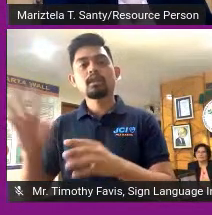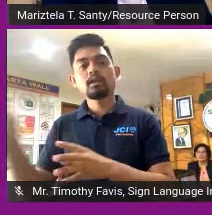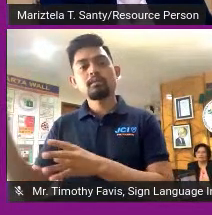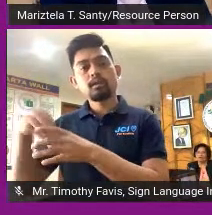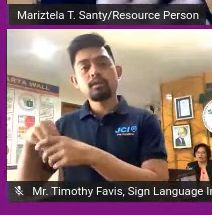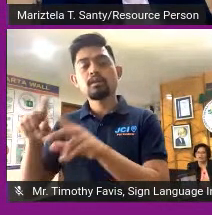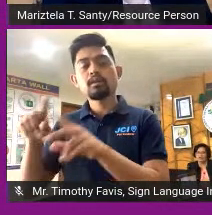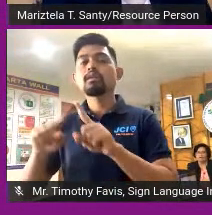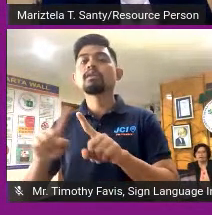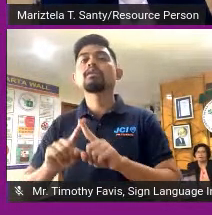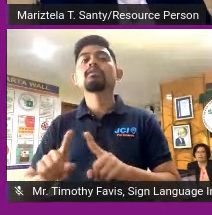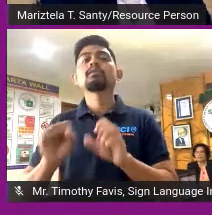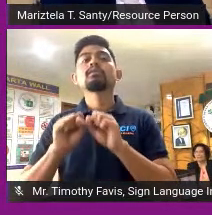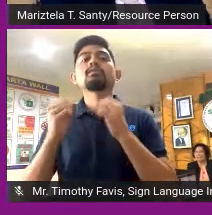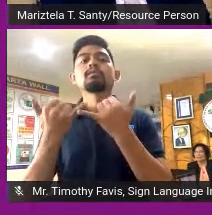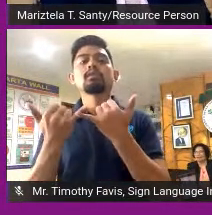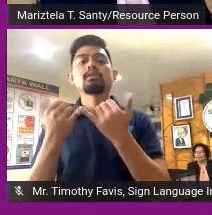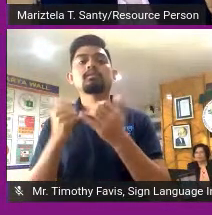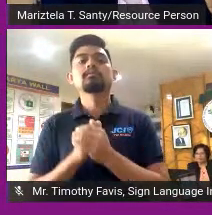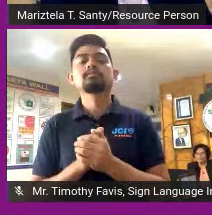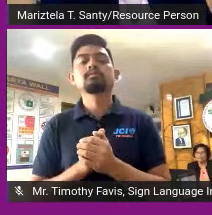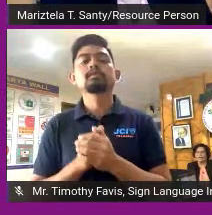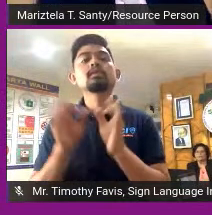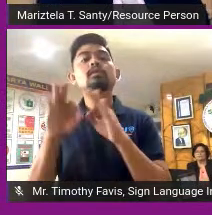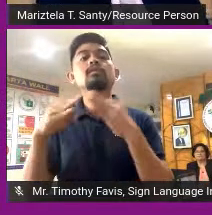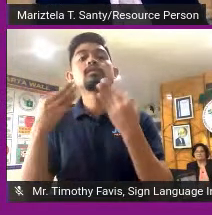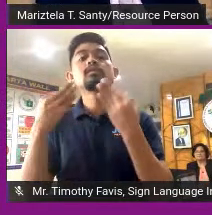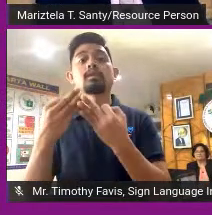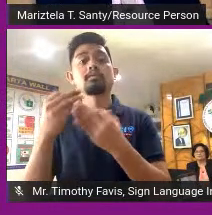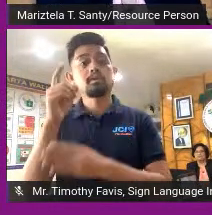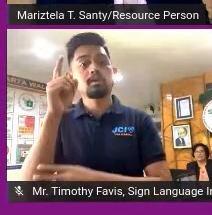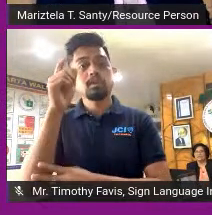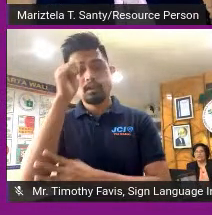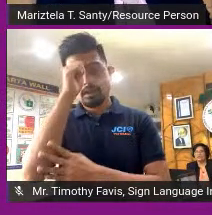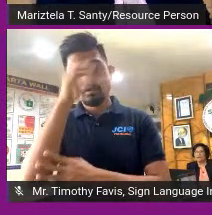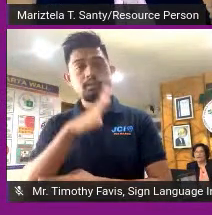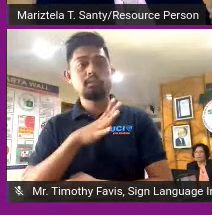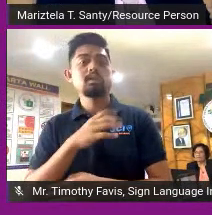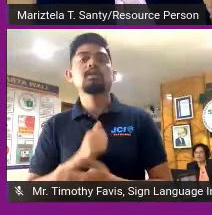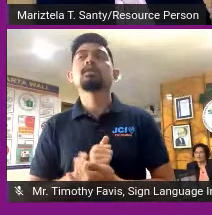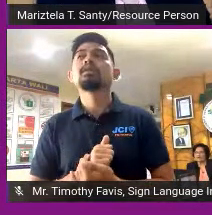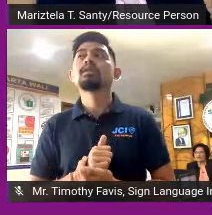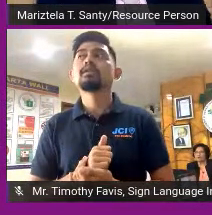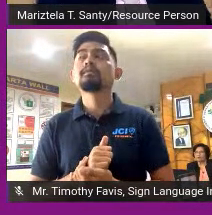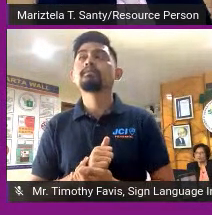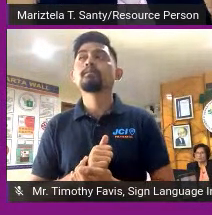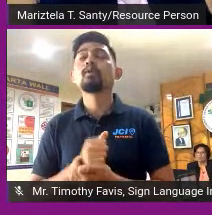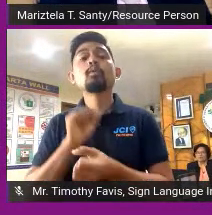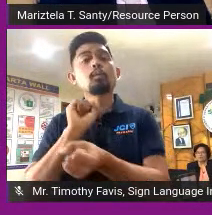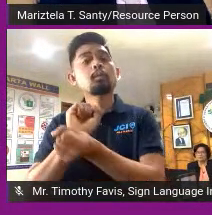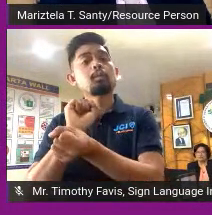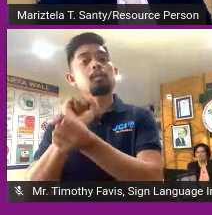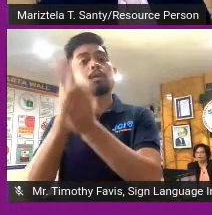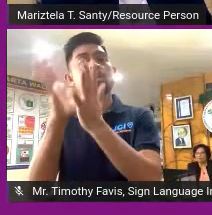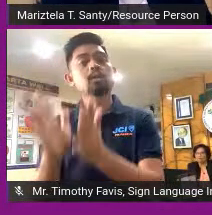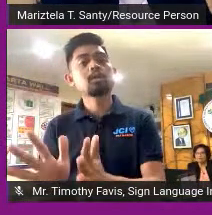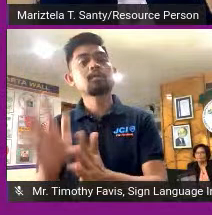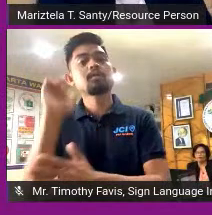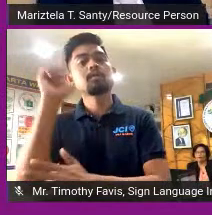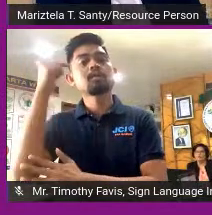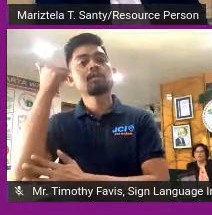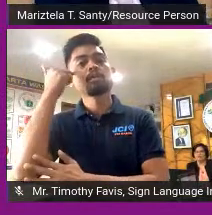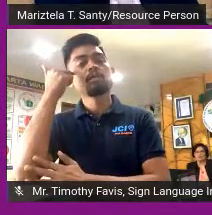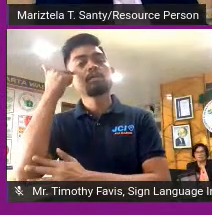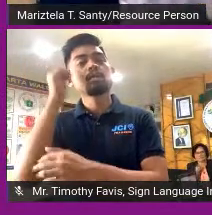sa atin ay an ordinary family or family man. Then, Ang iba sa atin ay workers or